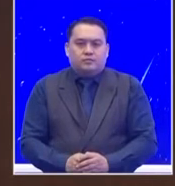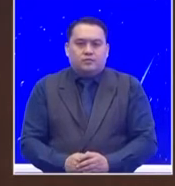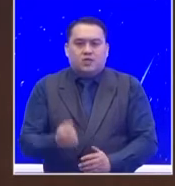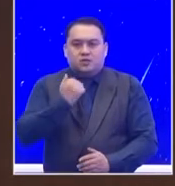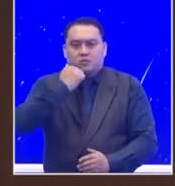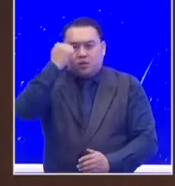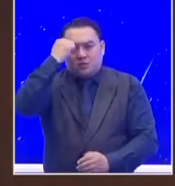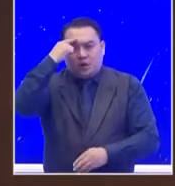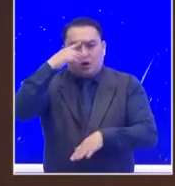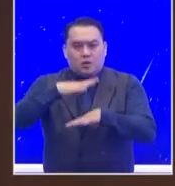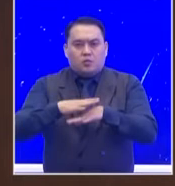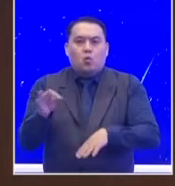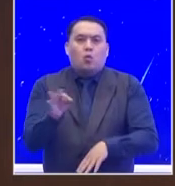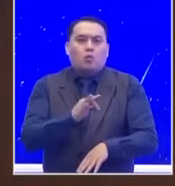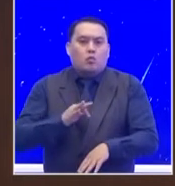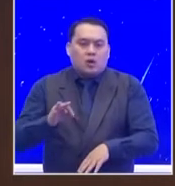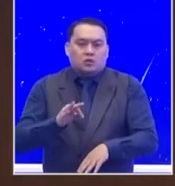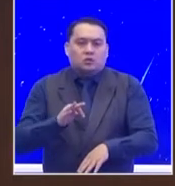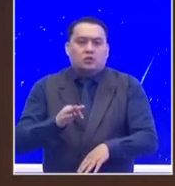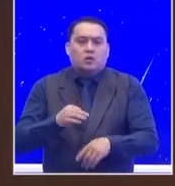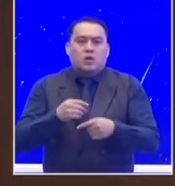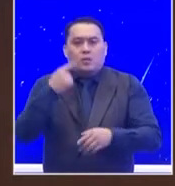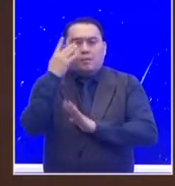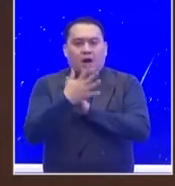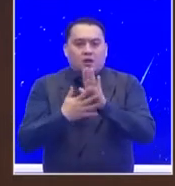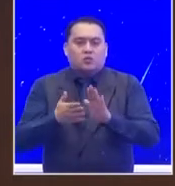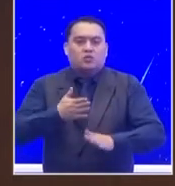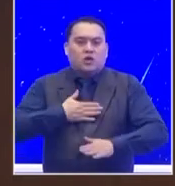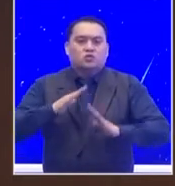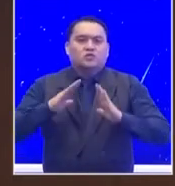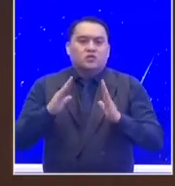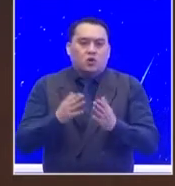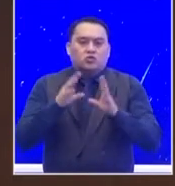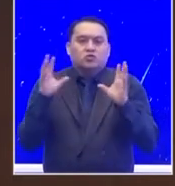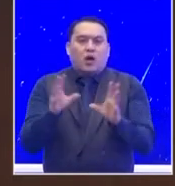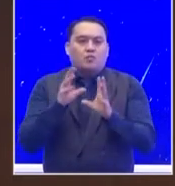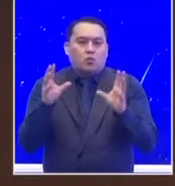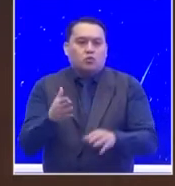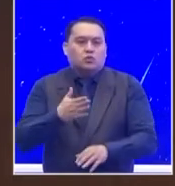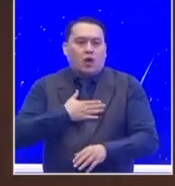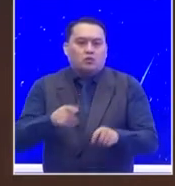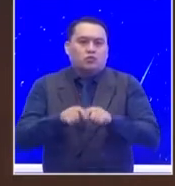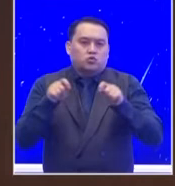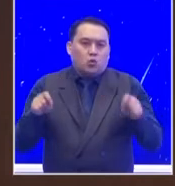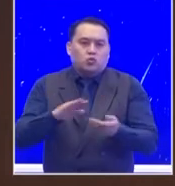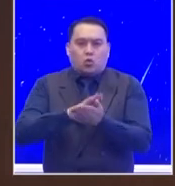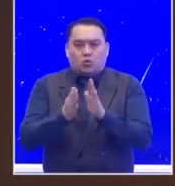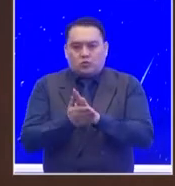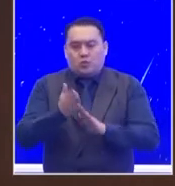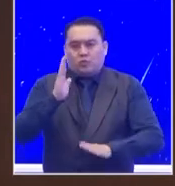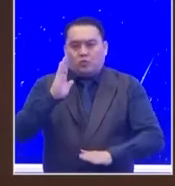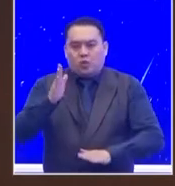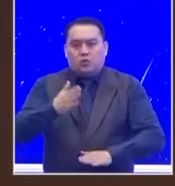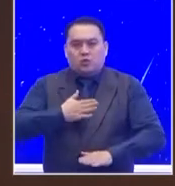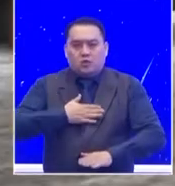Спасибо аким области Амандыку Баталову. Он, как никто другой, понимает нашу ситуацию. Заботясь о нас, нам создадут все необходимые условия.